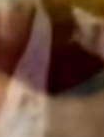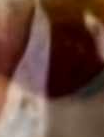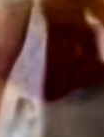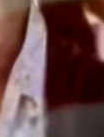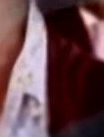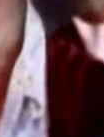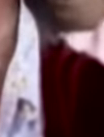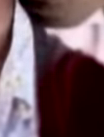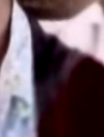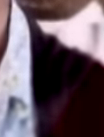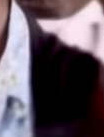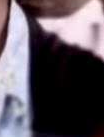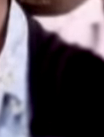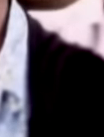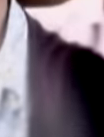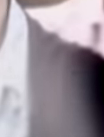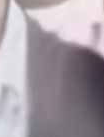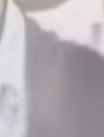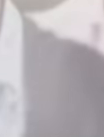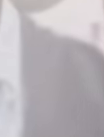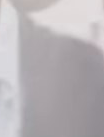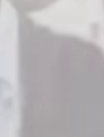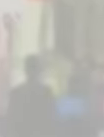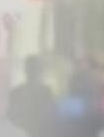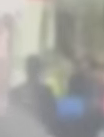คืนและสดใ